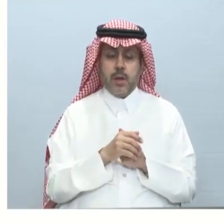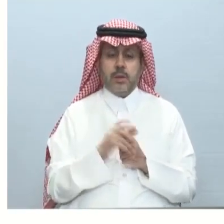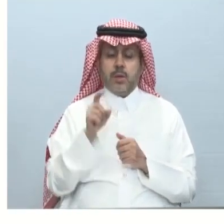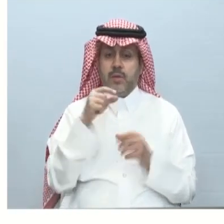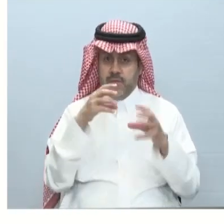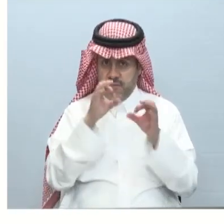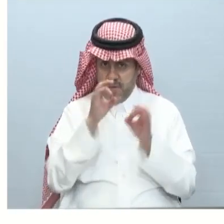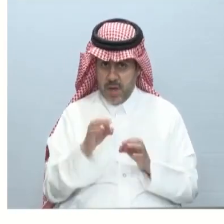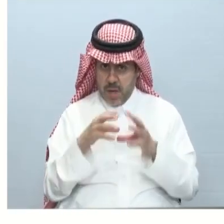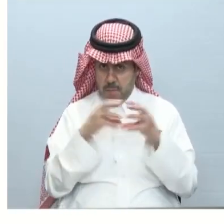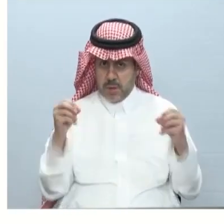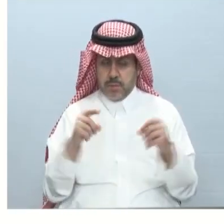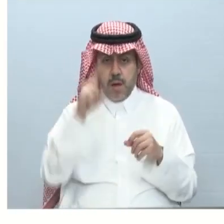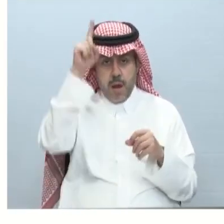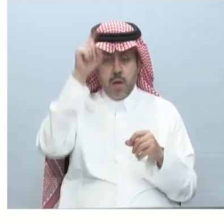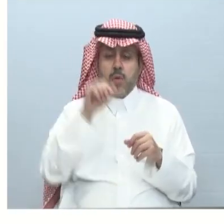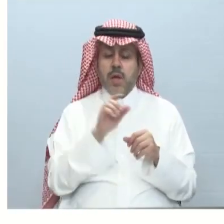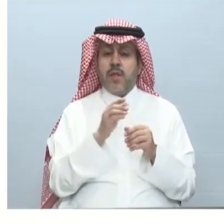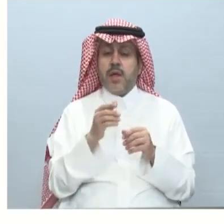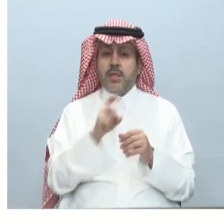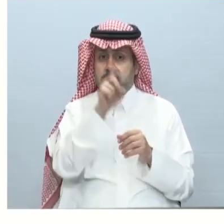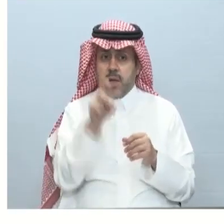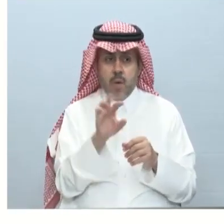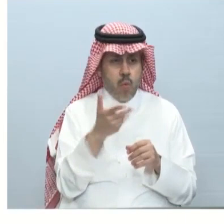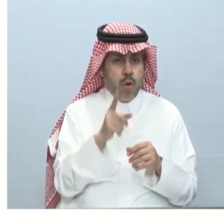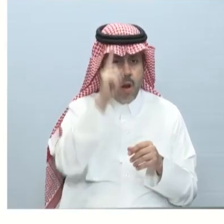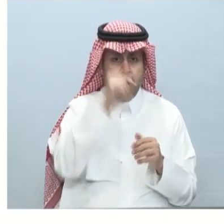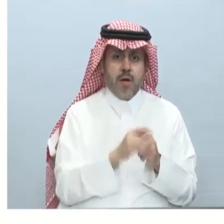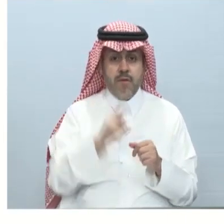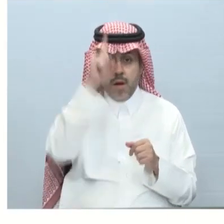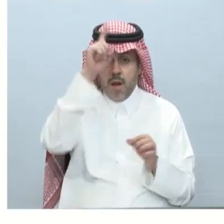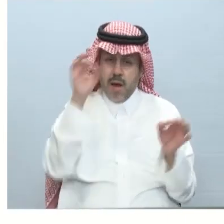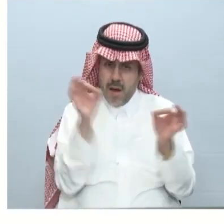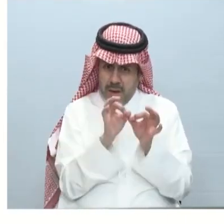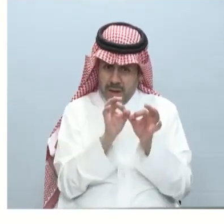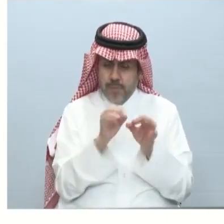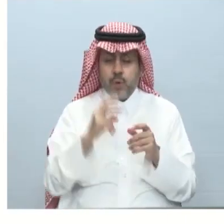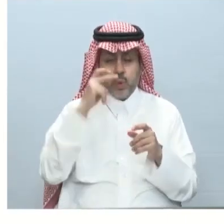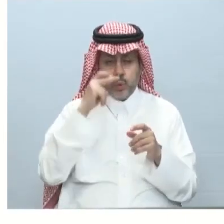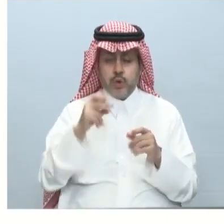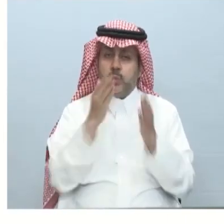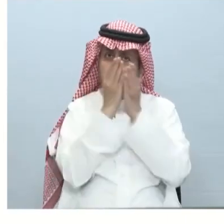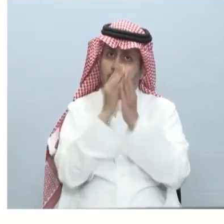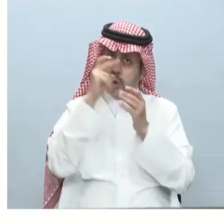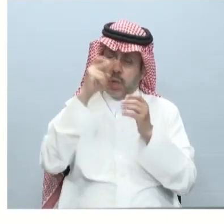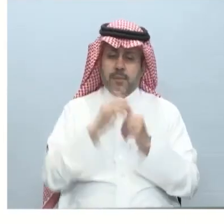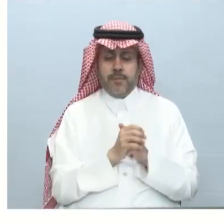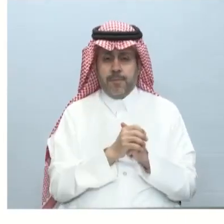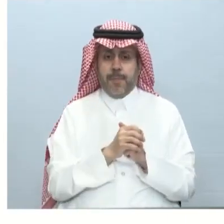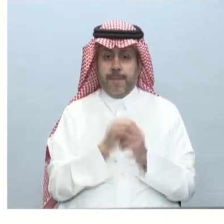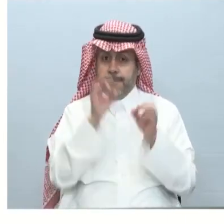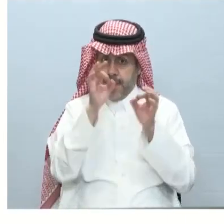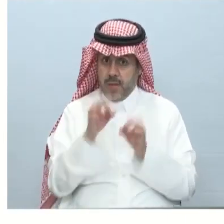سالك عبادي عني فاني قريب اجيب دعوه الداعي اذا دعان تاملوا اخواني واخواتي هذه